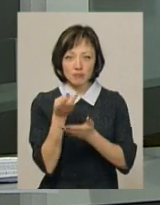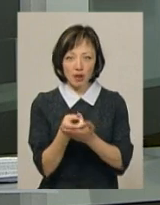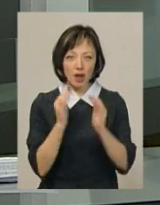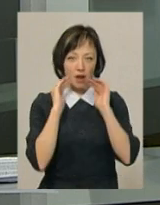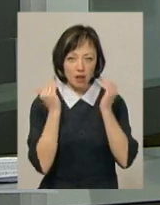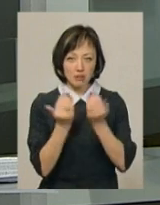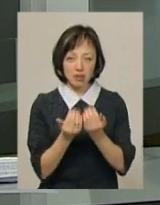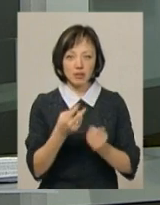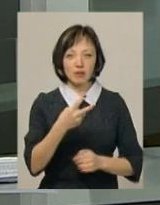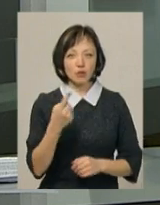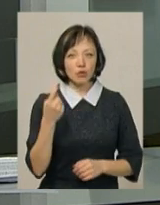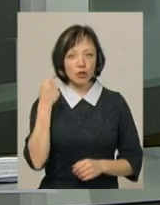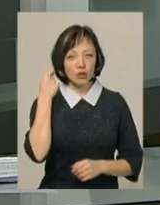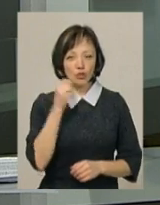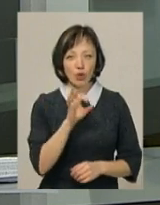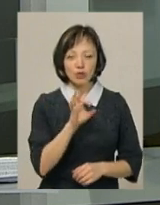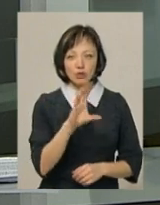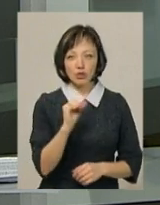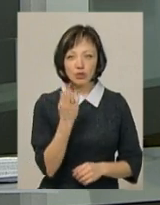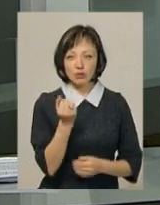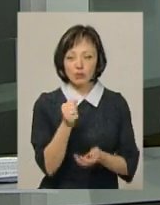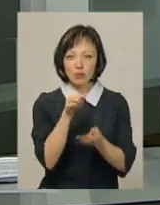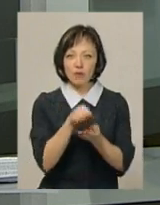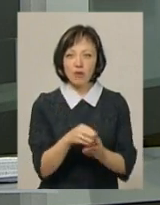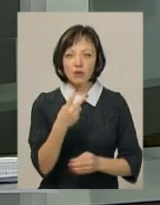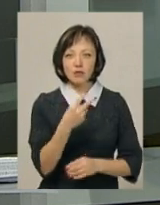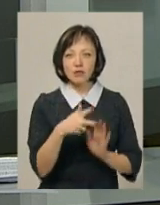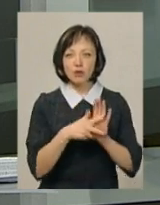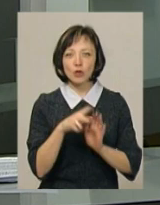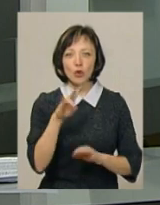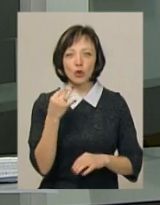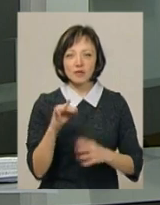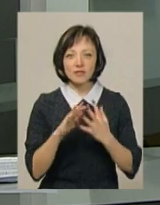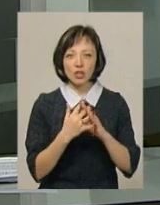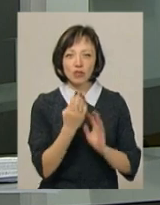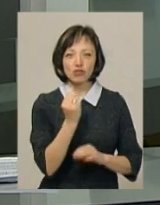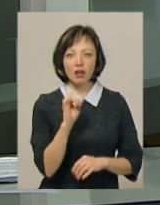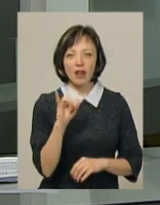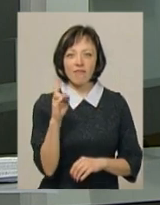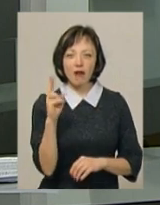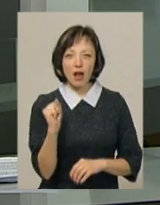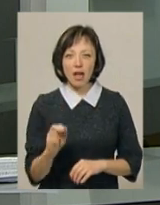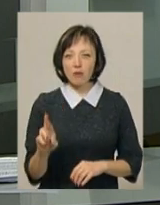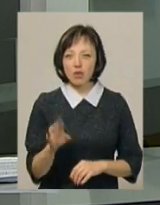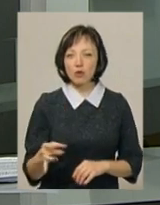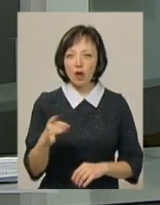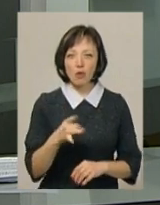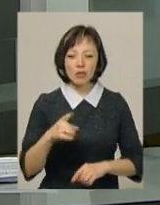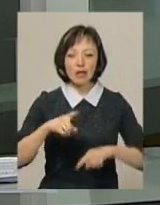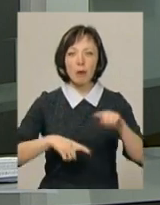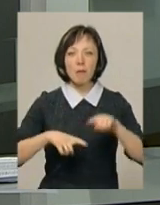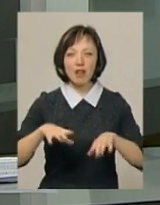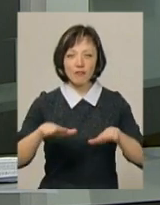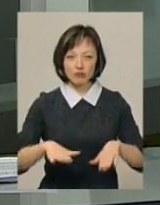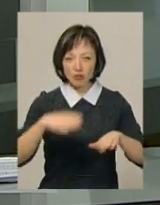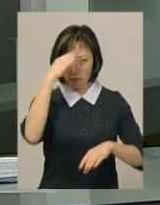реанімації. 21-річного Олександра Казмірова поховають 28 лютого у селі Шарівка Ярмолинецького району на батьківщині батька. Про